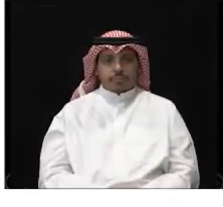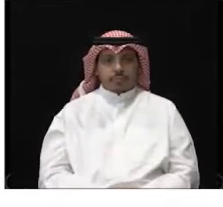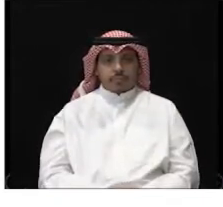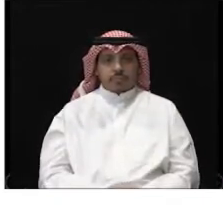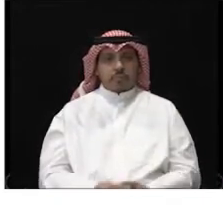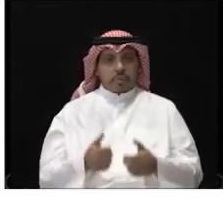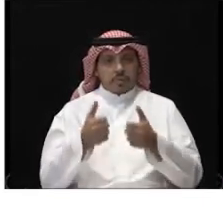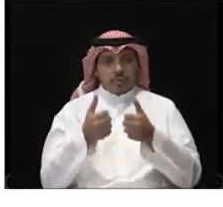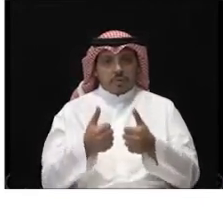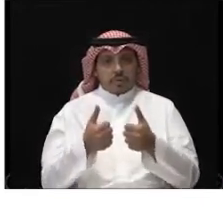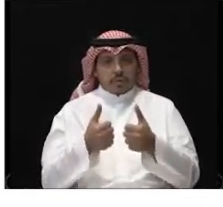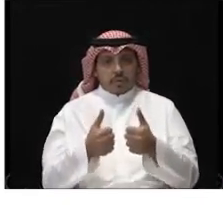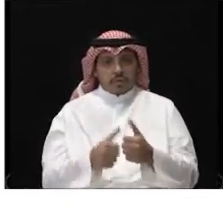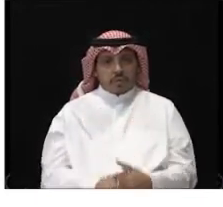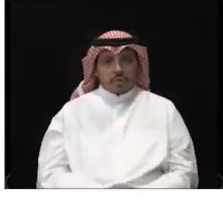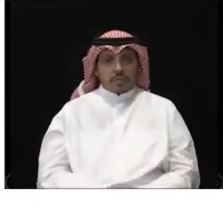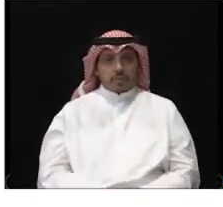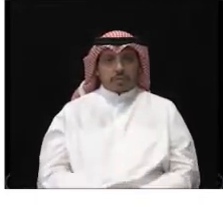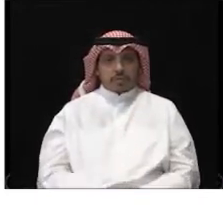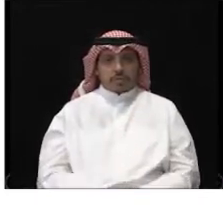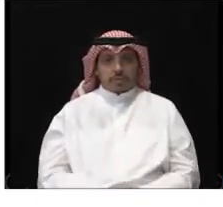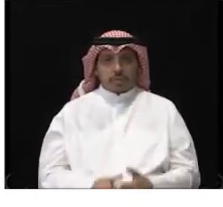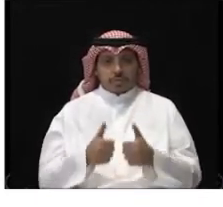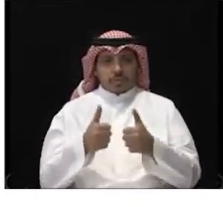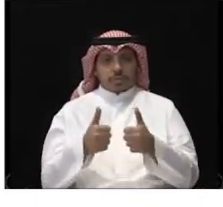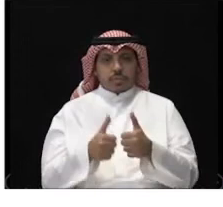أحسنتم أحسنتم،